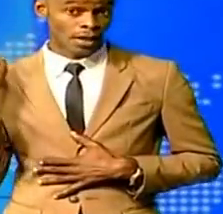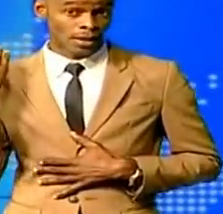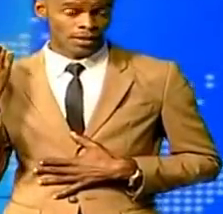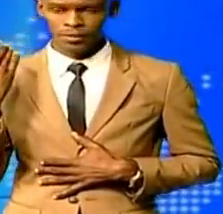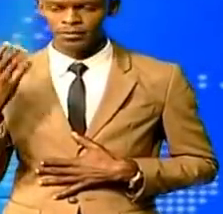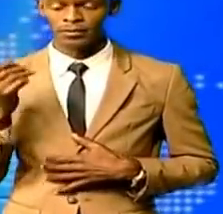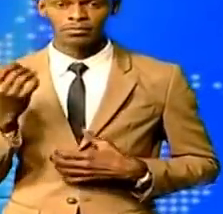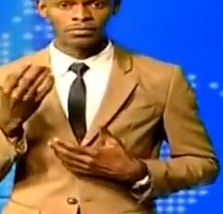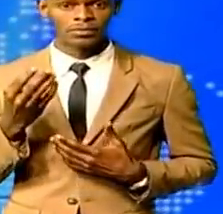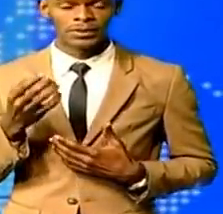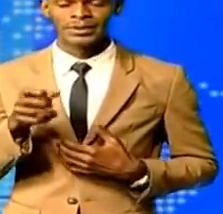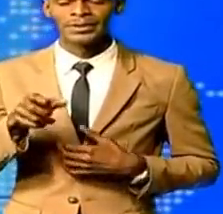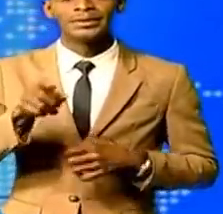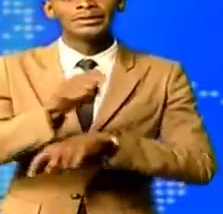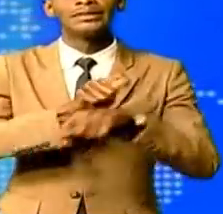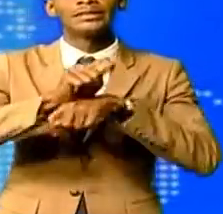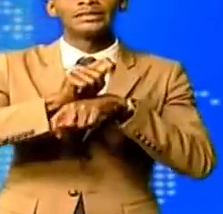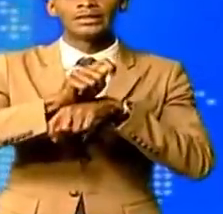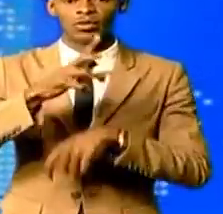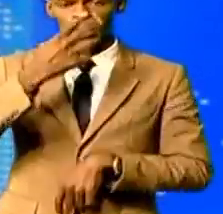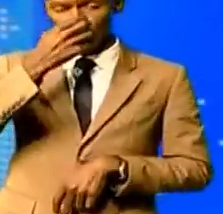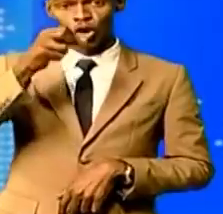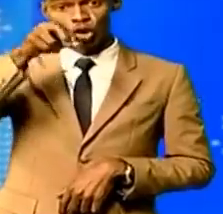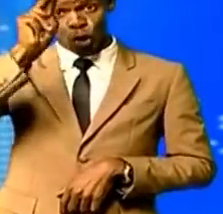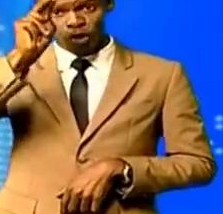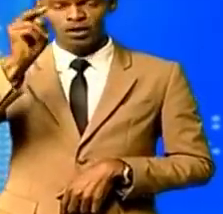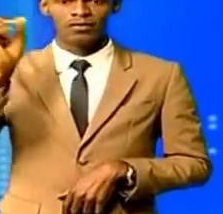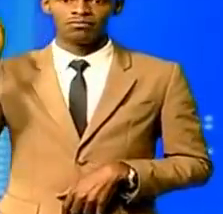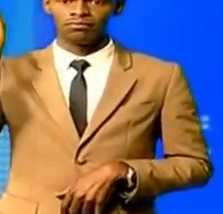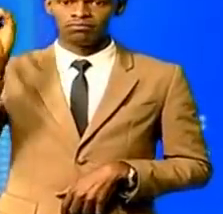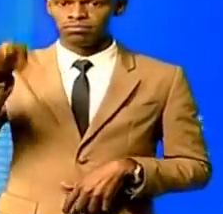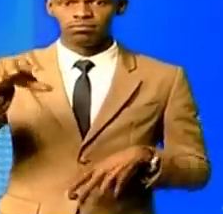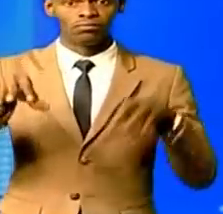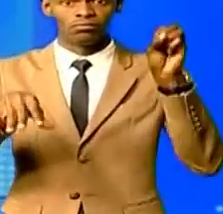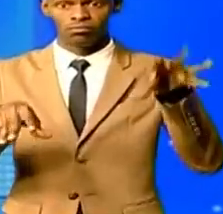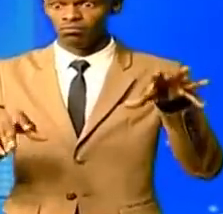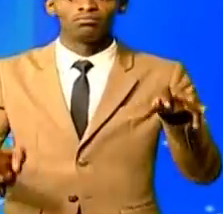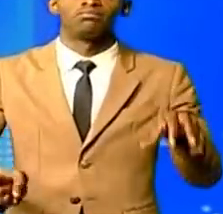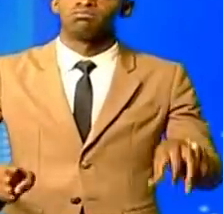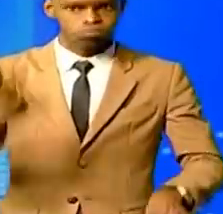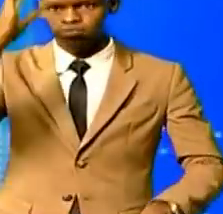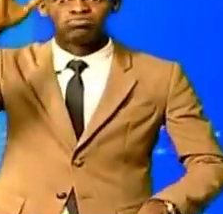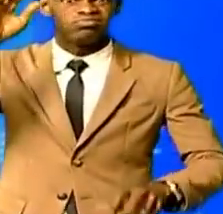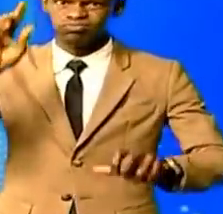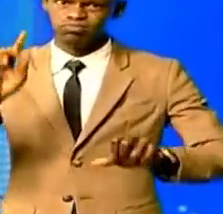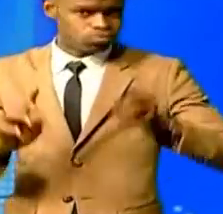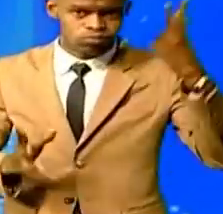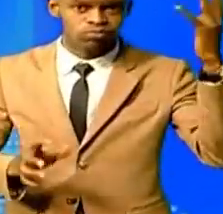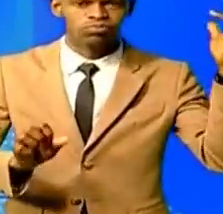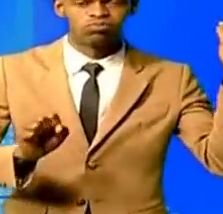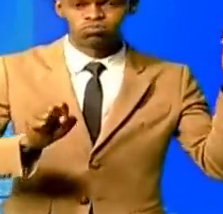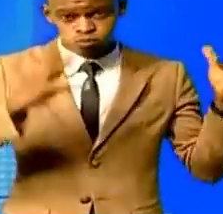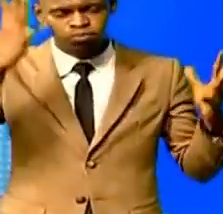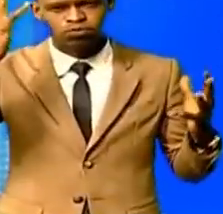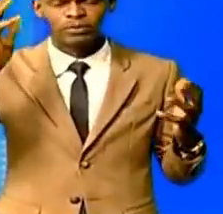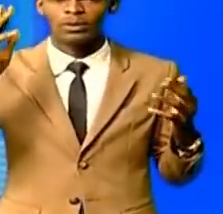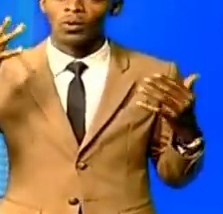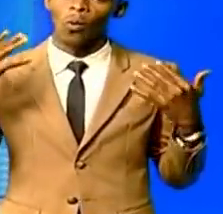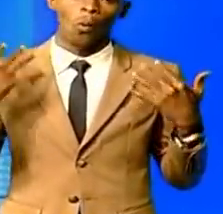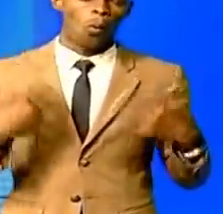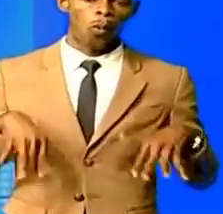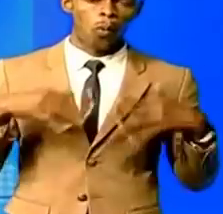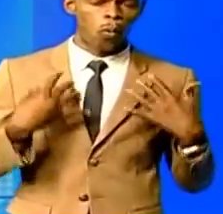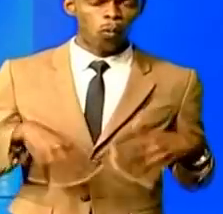Katale, dans le Nord Kivu. Le porte-parole des FARDC dans cette province, Sylvain Ekenge, parle d'une attaque des